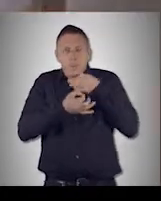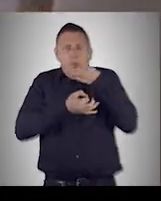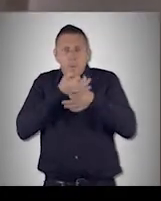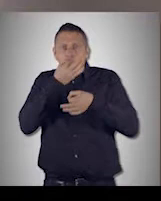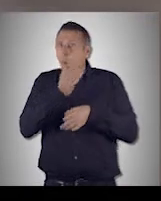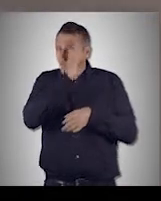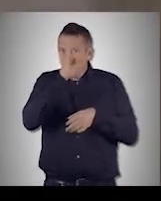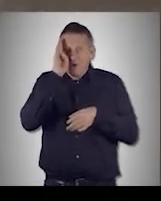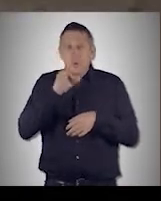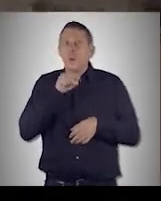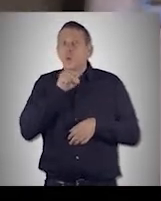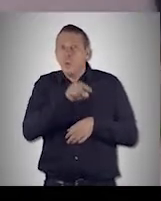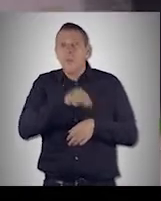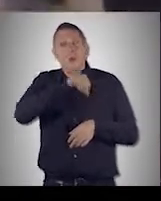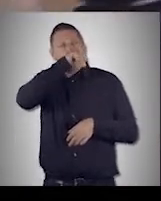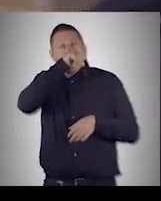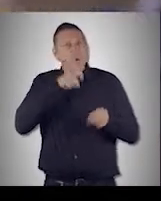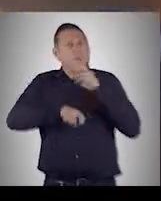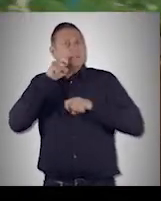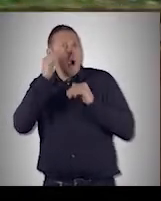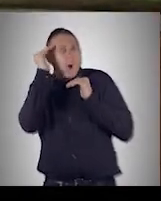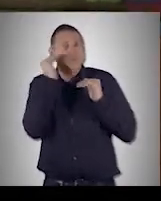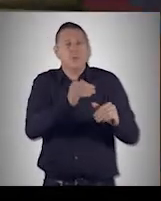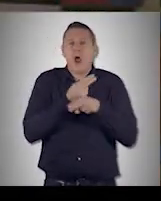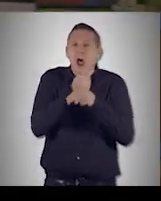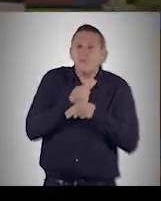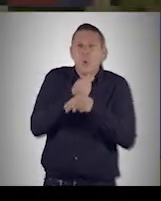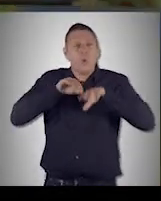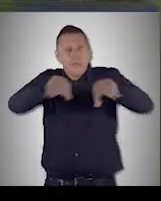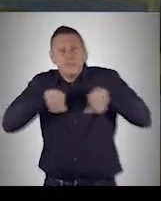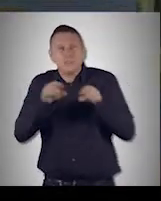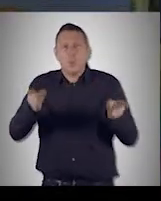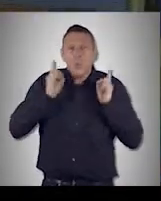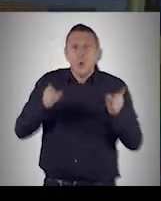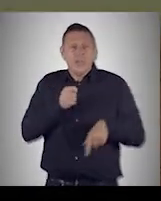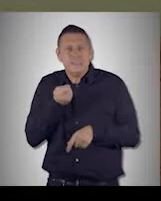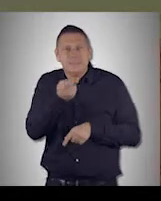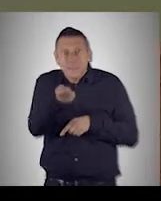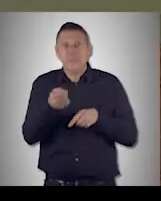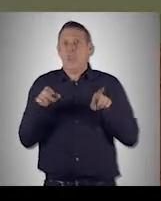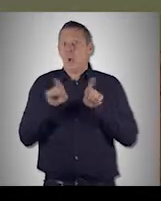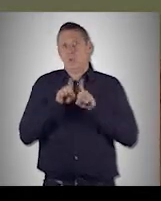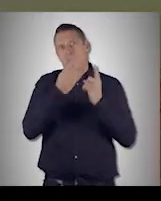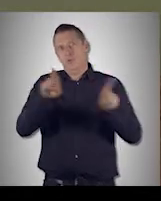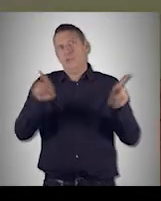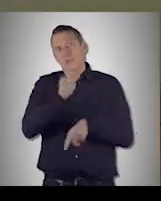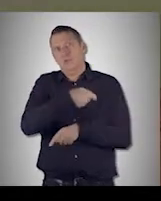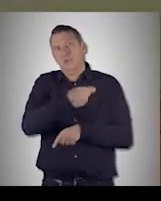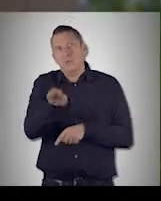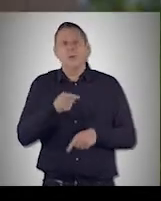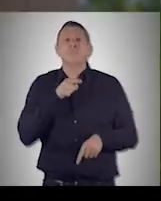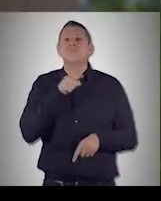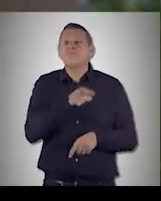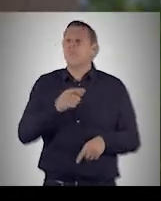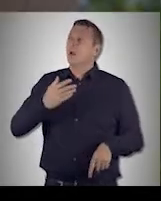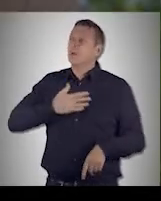l'année. Polyvalent, ce jeune passionné d'histoire pratique l'aviron, la natation, mais aussi l'escrime et bien sûr la musique.